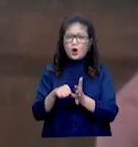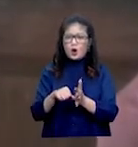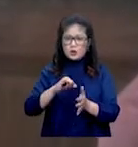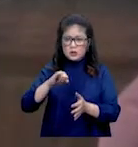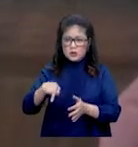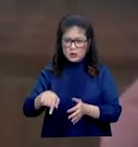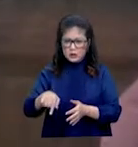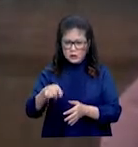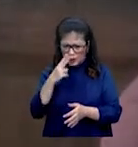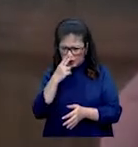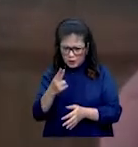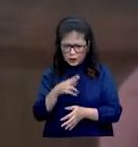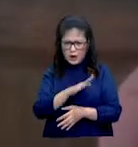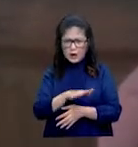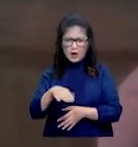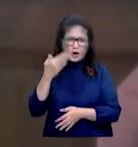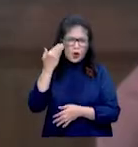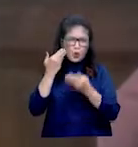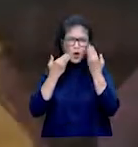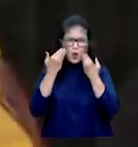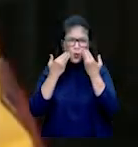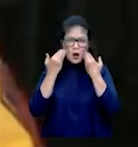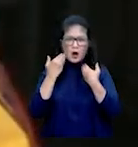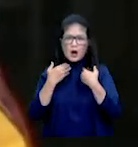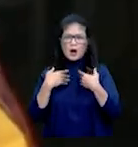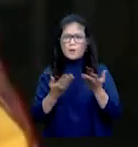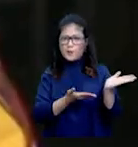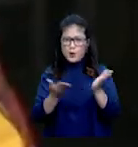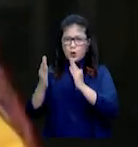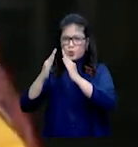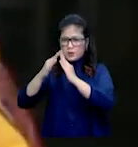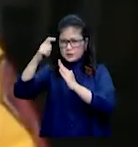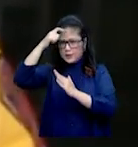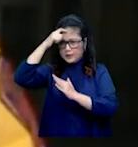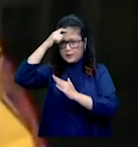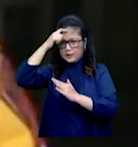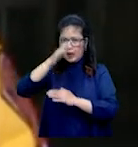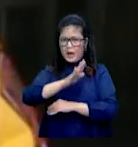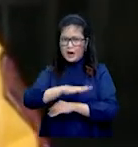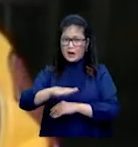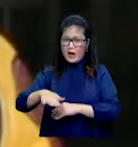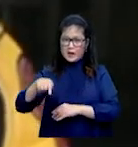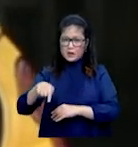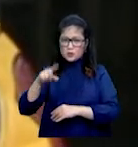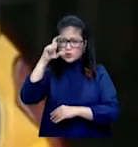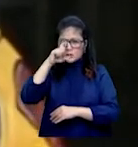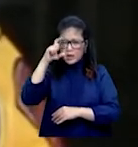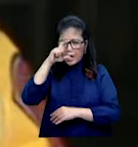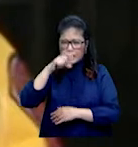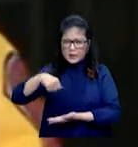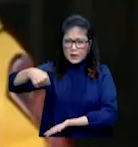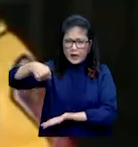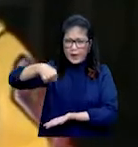berdarah. Nggak taunya tetangganya terus habis itu langsung bonceng naik motor. Ya, anak-anak ini yang sedang mencari ember untuk